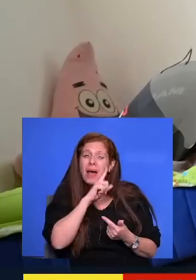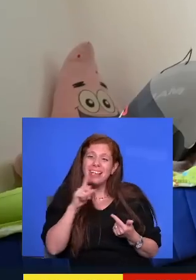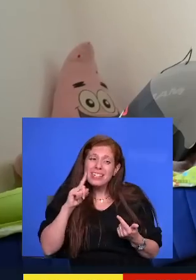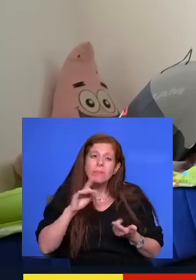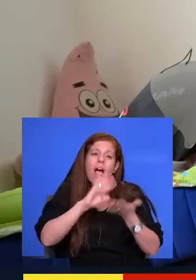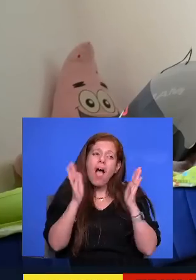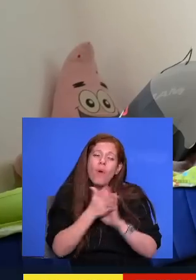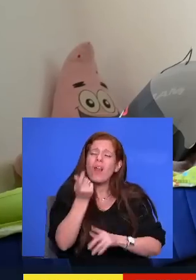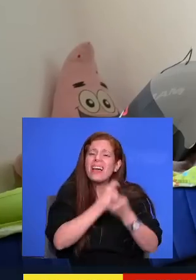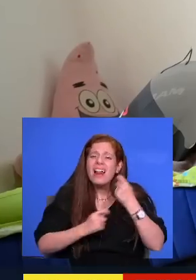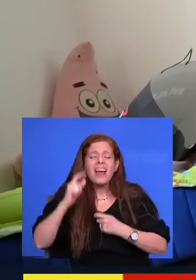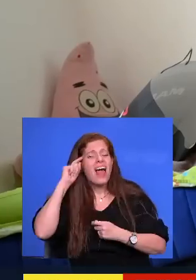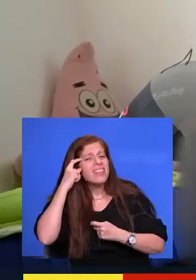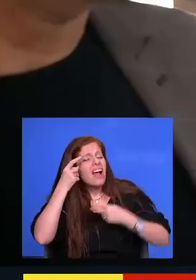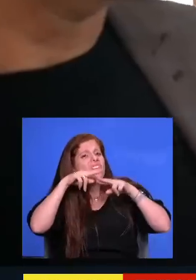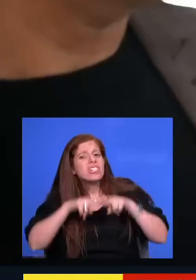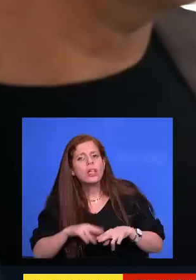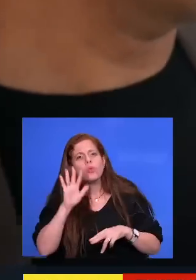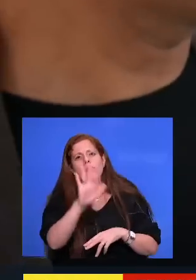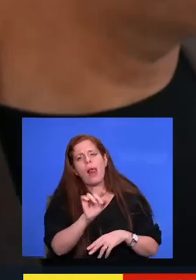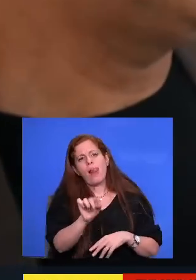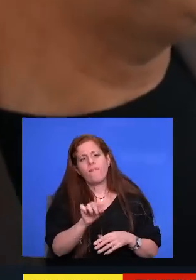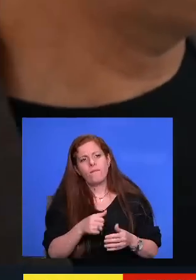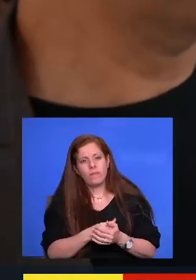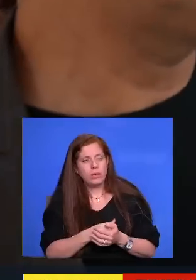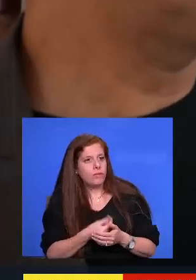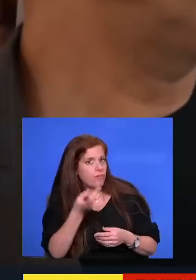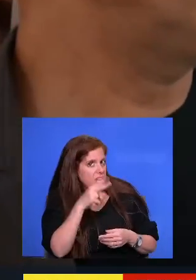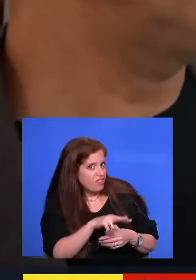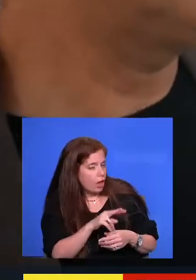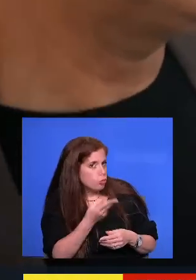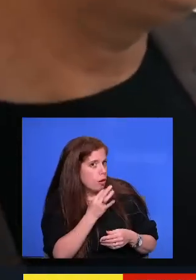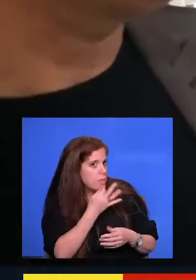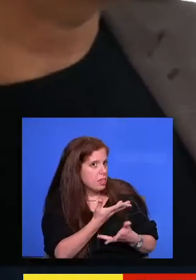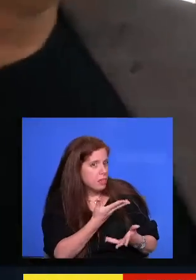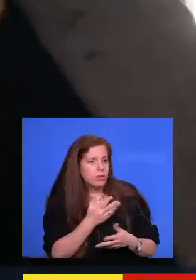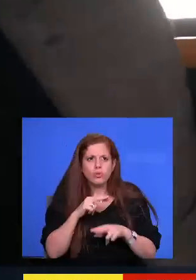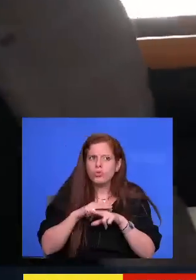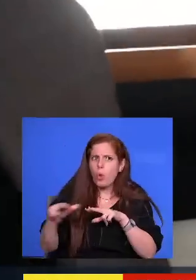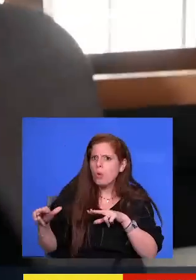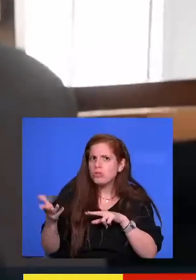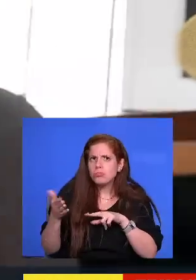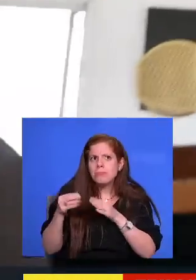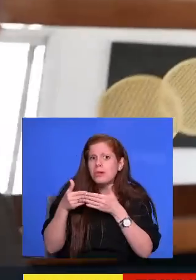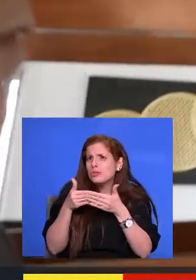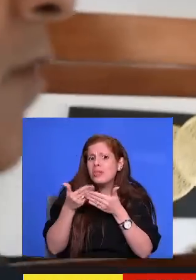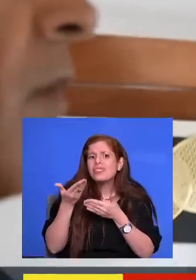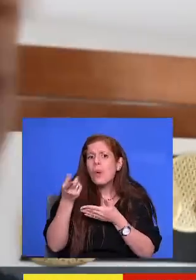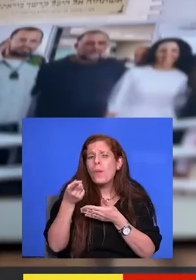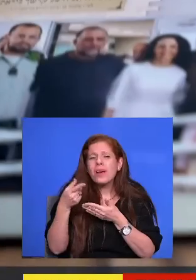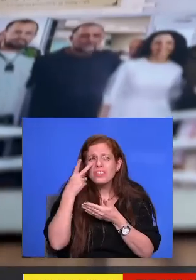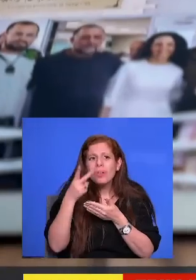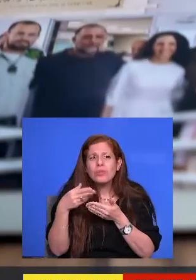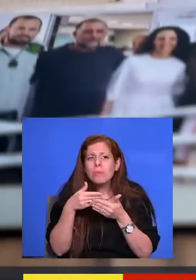הכלכלה, הדאגה וההישרדות עליו. והיא נפטרה כשהוא היה בן? 3 חודשים. אתה רואה, ממש תינוק, אתה רואה אותו ביד